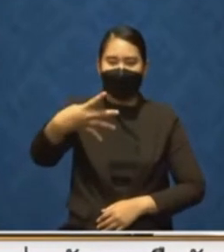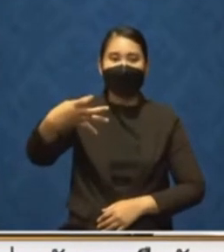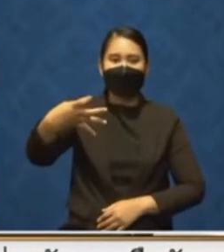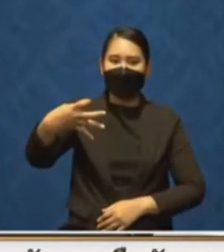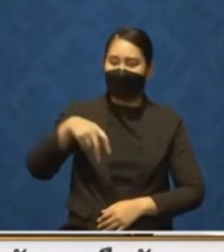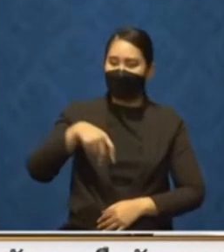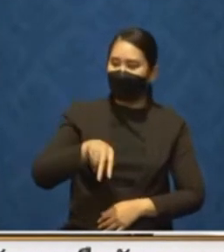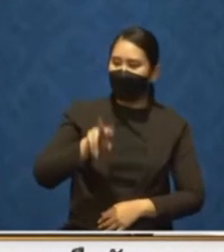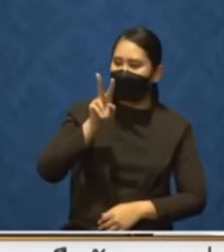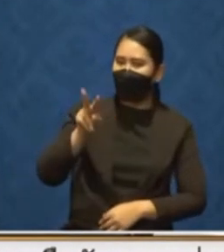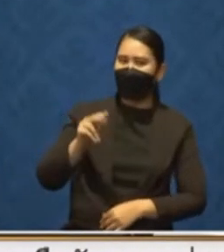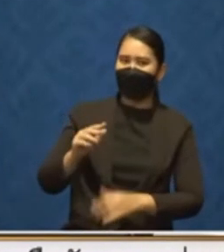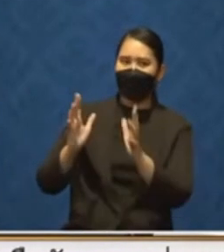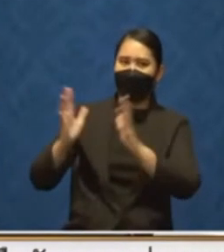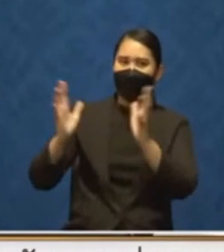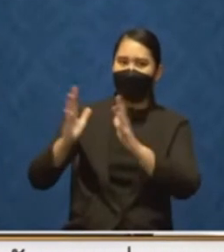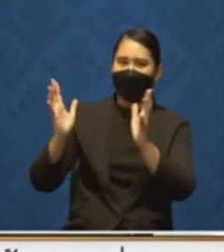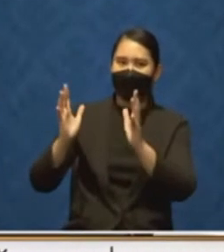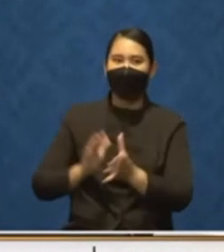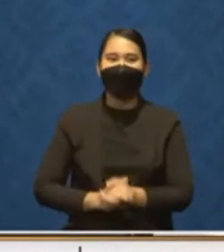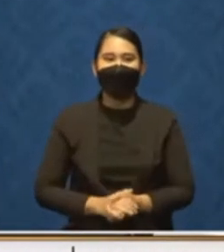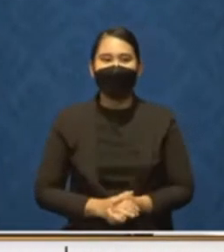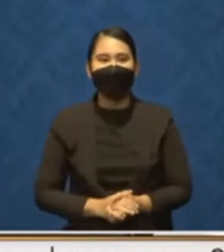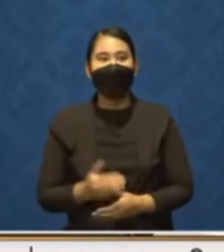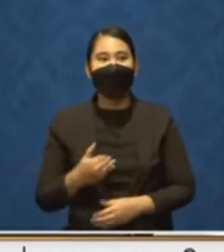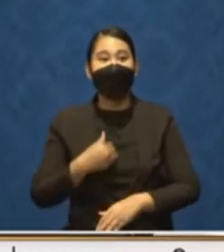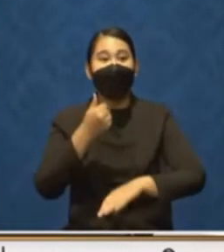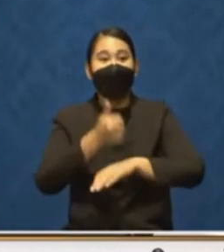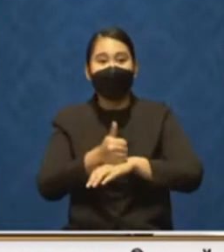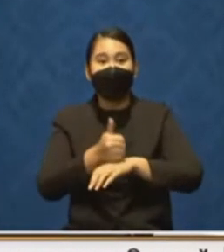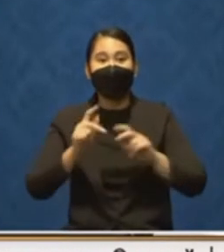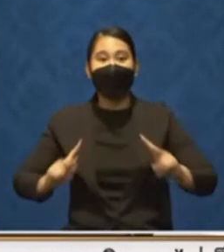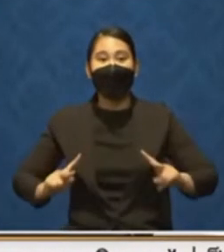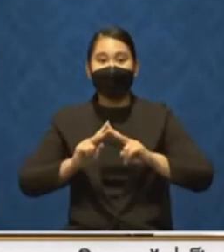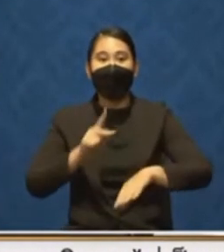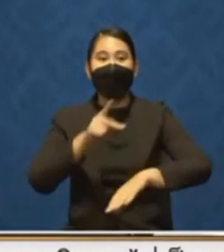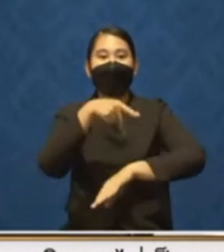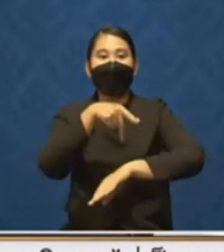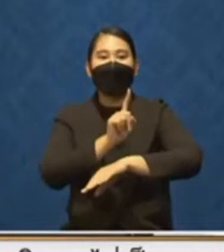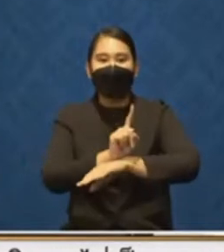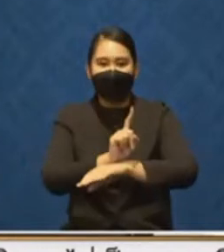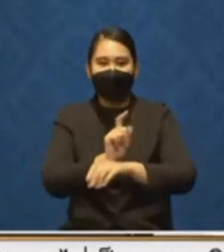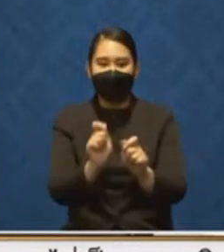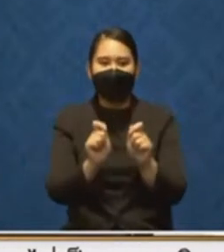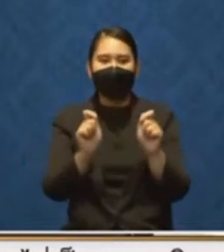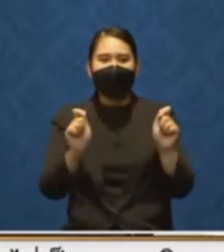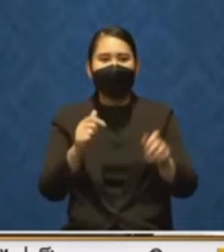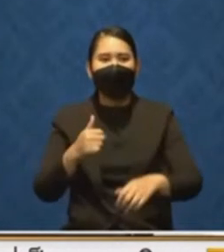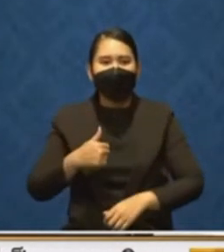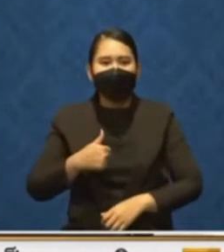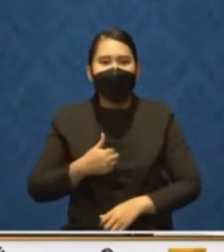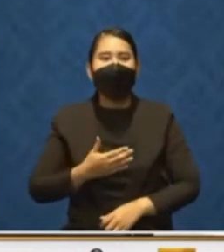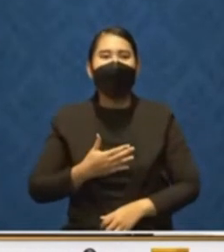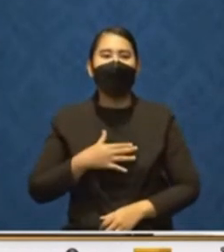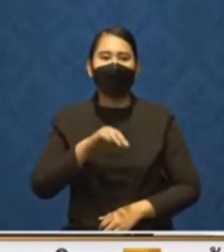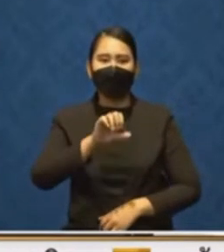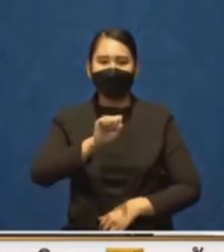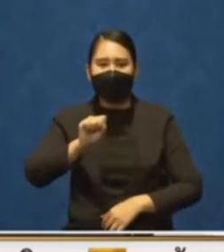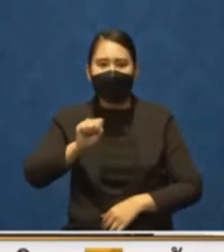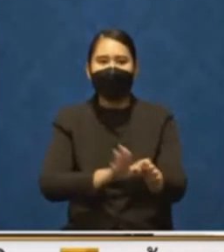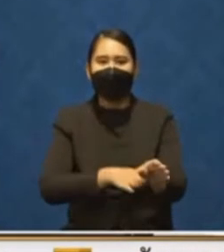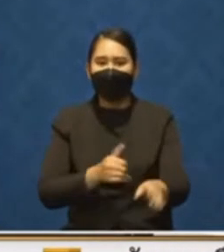ห้องที่ผมไปเป็นที่ปรึกษาก็มีดนตรีกูสาดกรุณามาเป็นประธานอนุกรรมาธิการเกิดมาจากธปท.ไงเป็นสองในสมัย